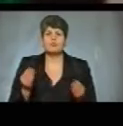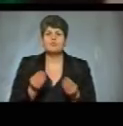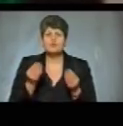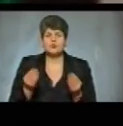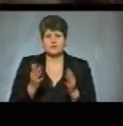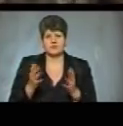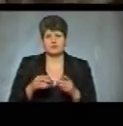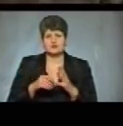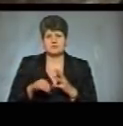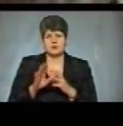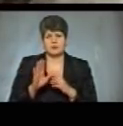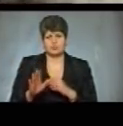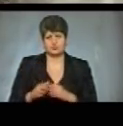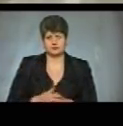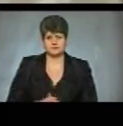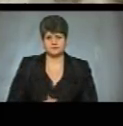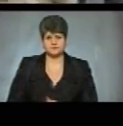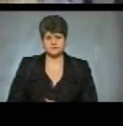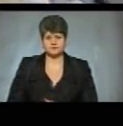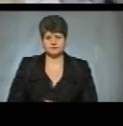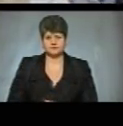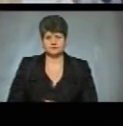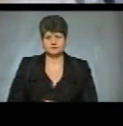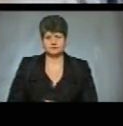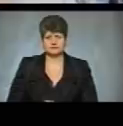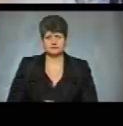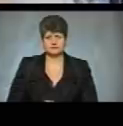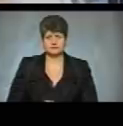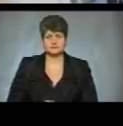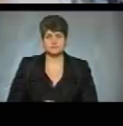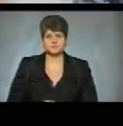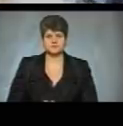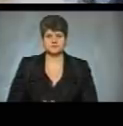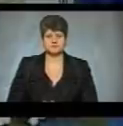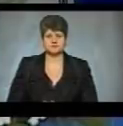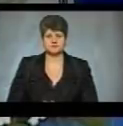Богом спочиває. Світлана Лазорик, Анатолій Ісаченко, новини.